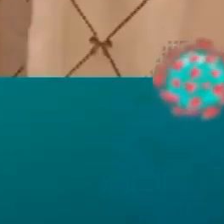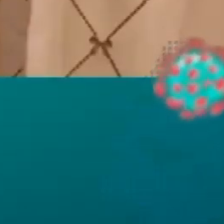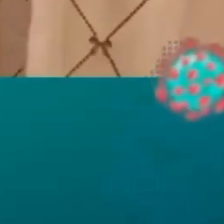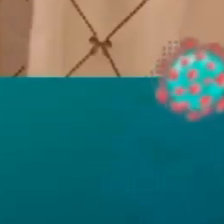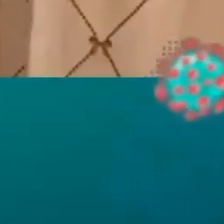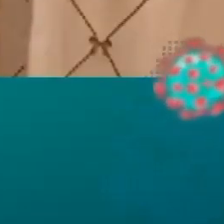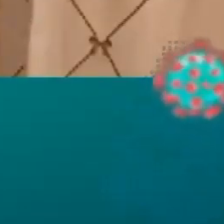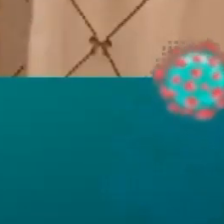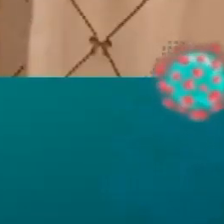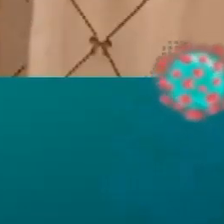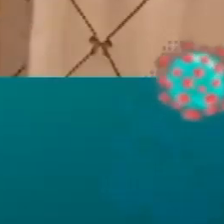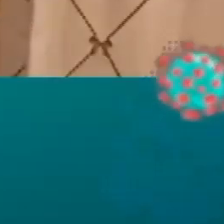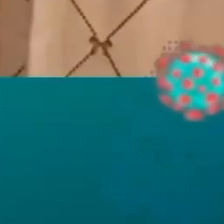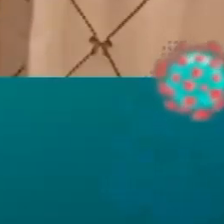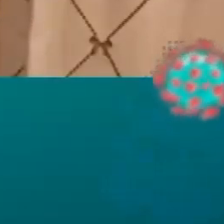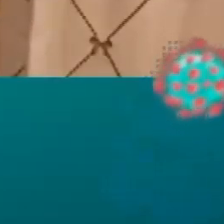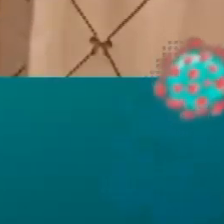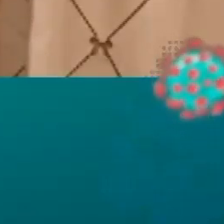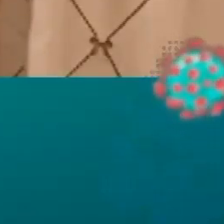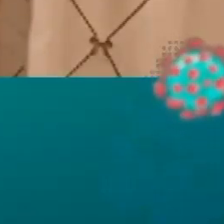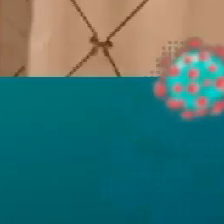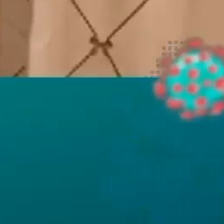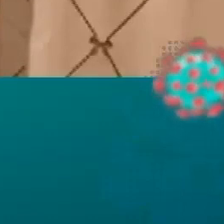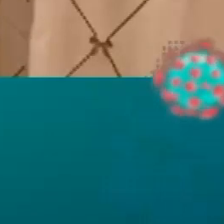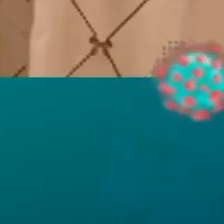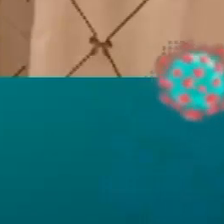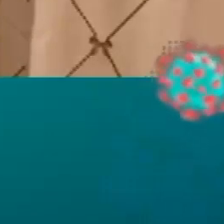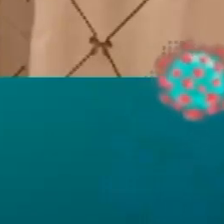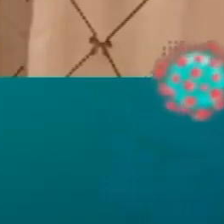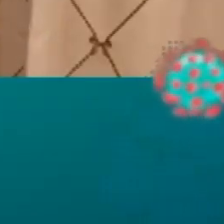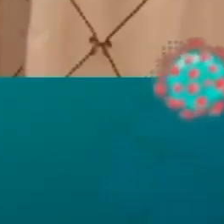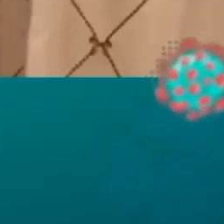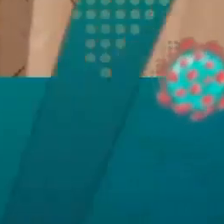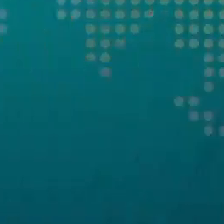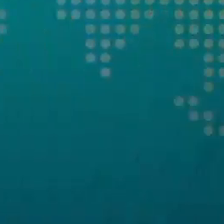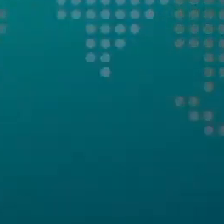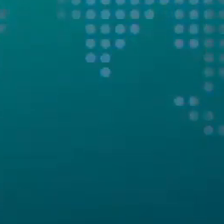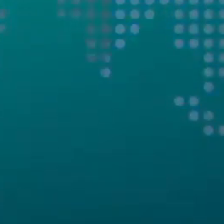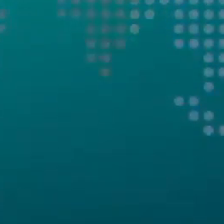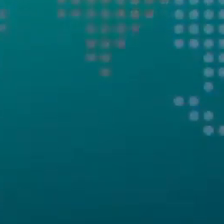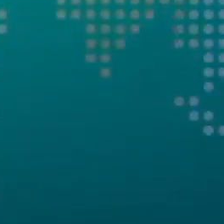mendaftar vaksinasi COVID-19 melalui aplikasi MySejahtera. Daftar segera bagi